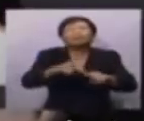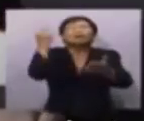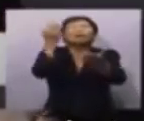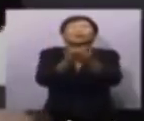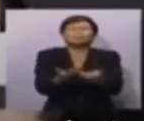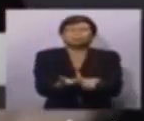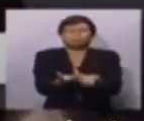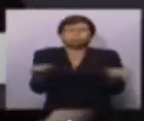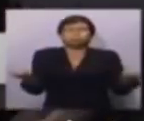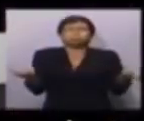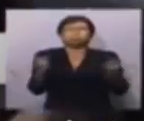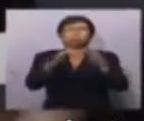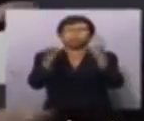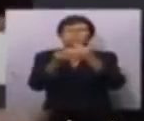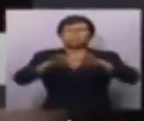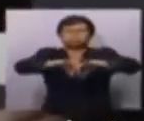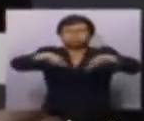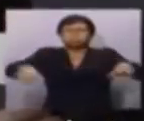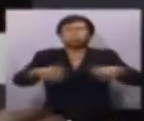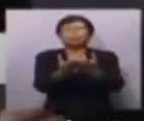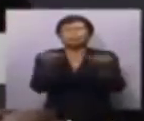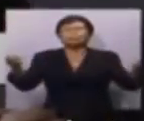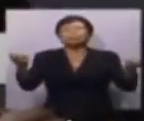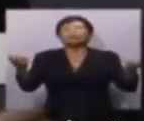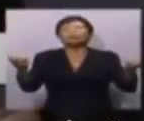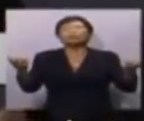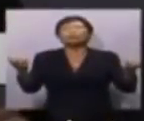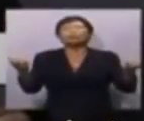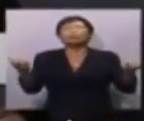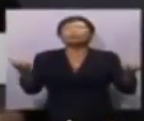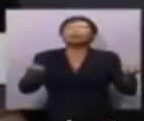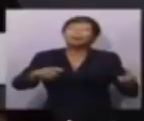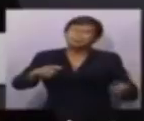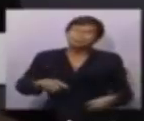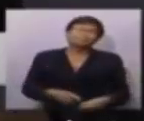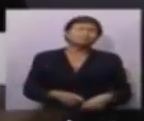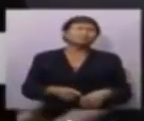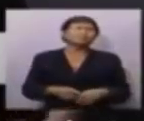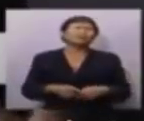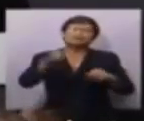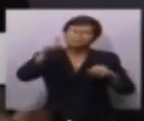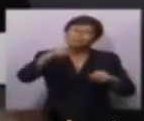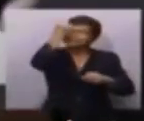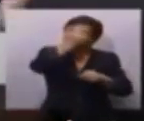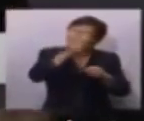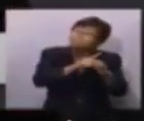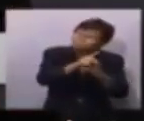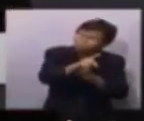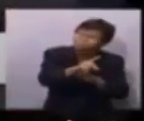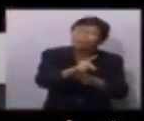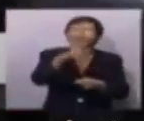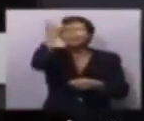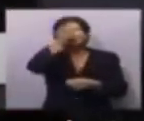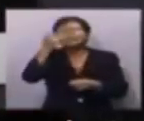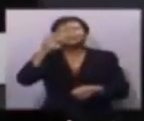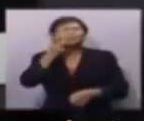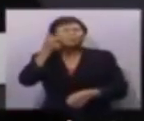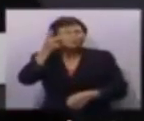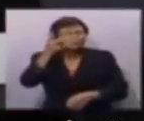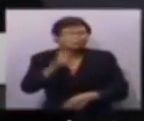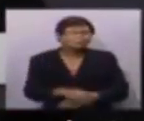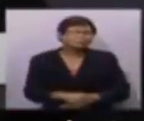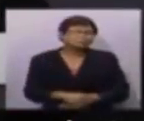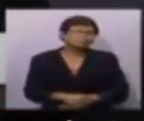belahkan masyarakat. Masing-masing kena profesional, kena bersikap profesional, kena bersikap matang. Nabi